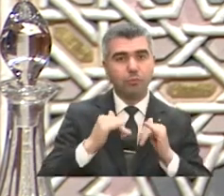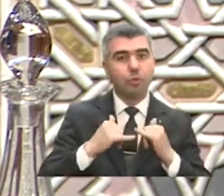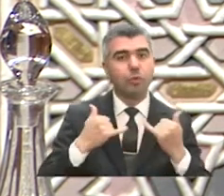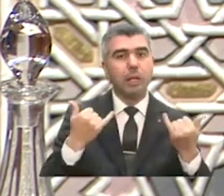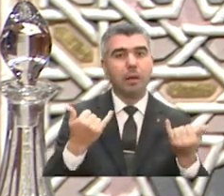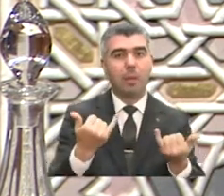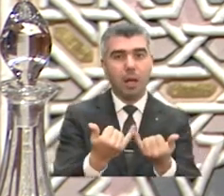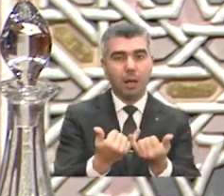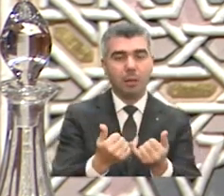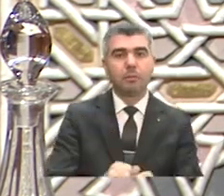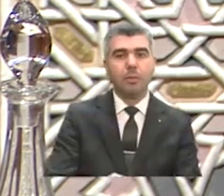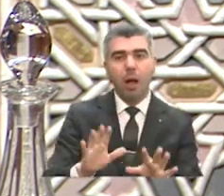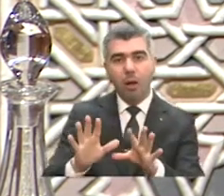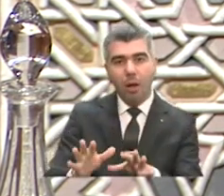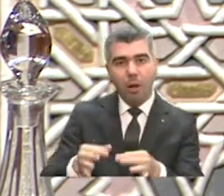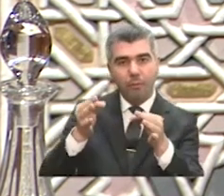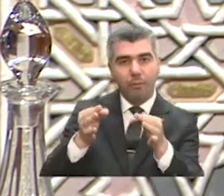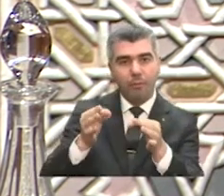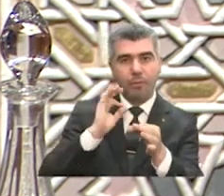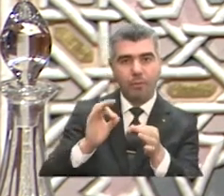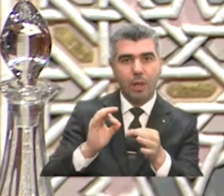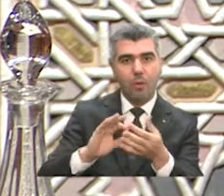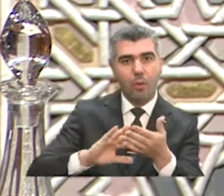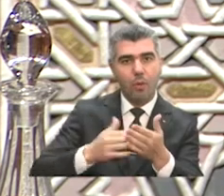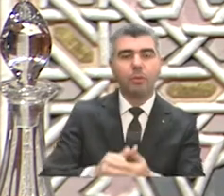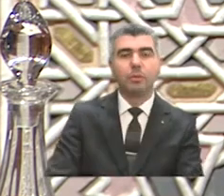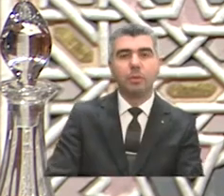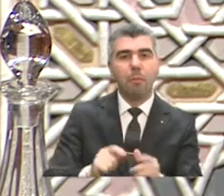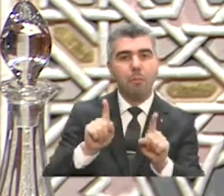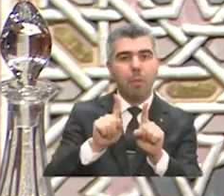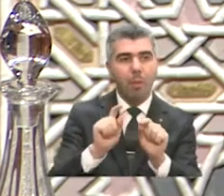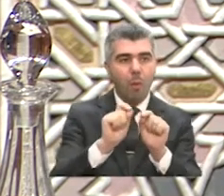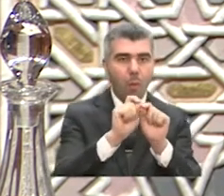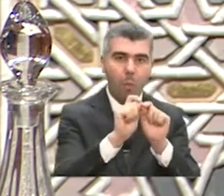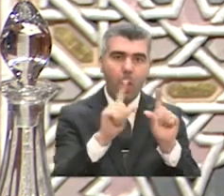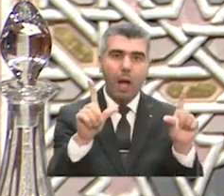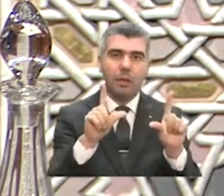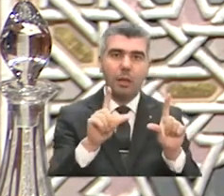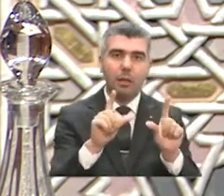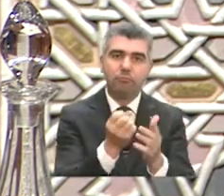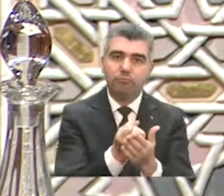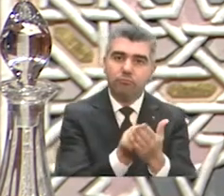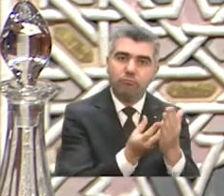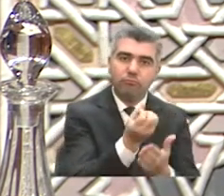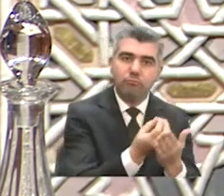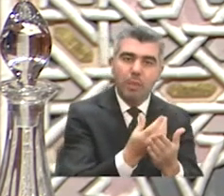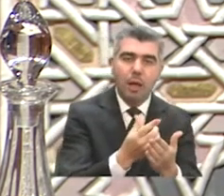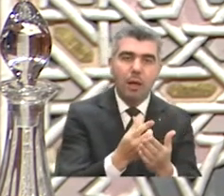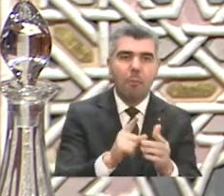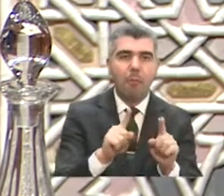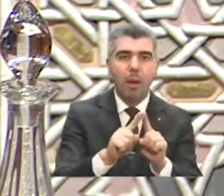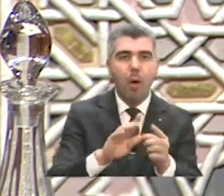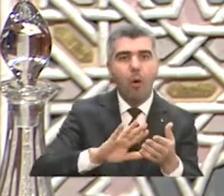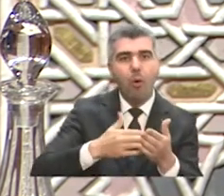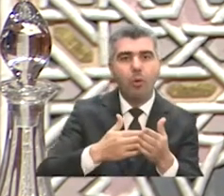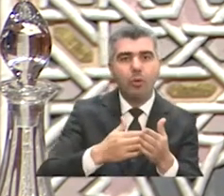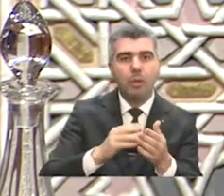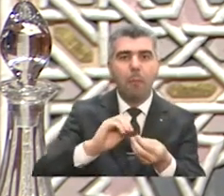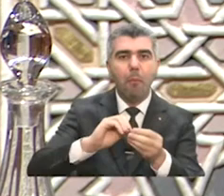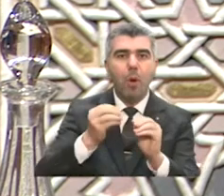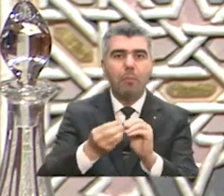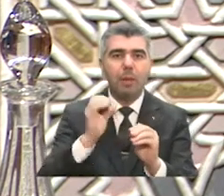son contexte, se retrouvent aujourd'hui pour évaluer